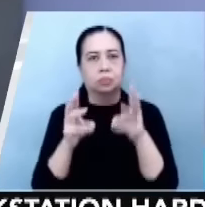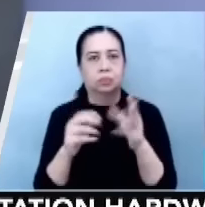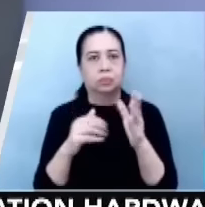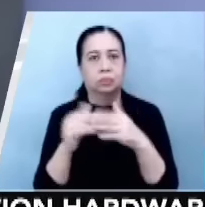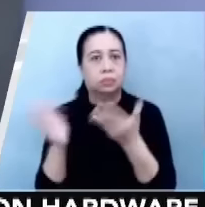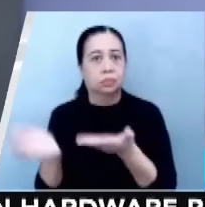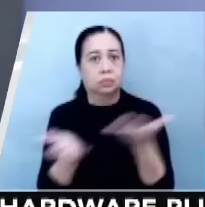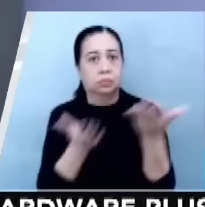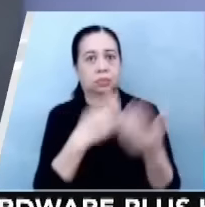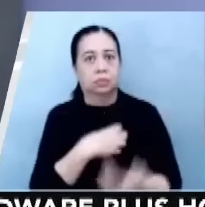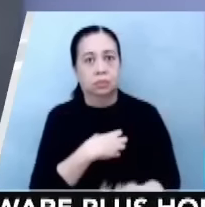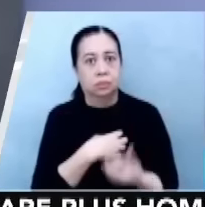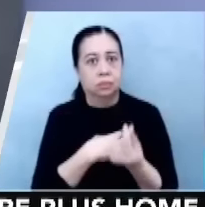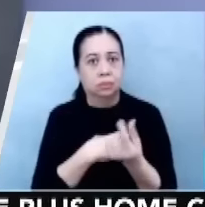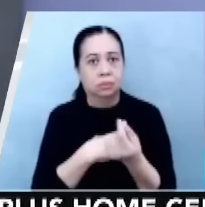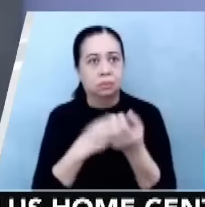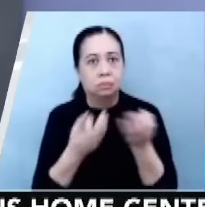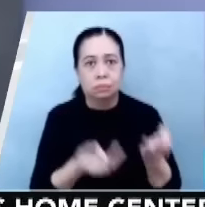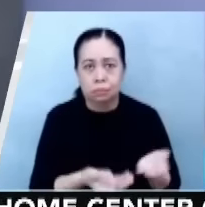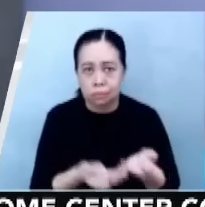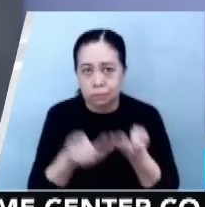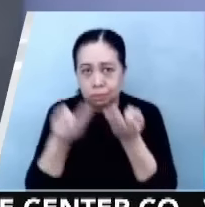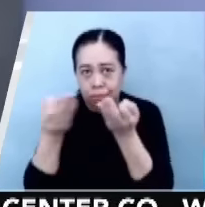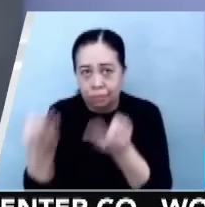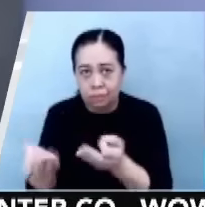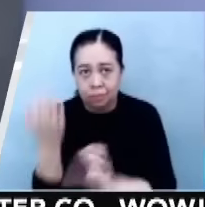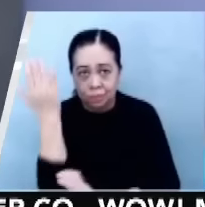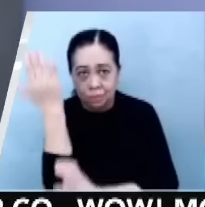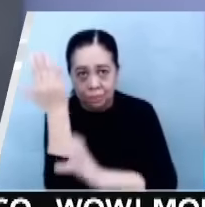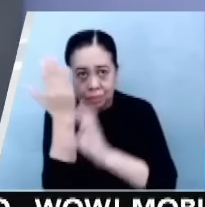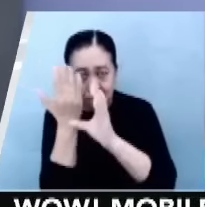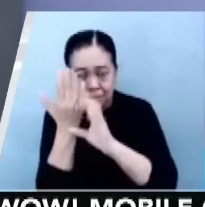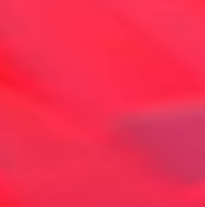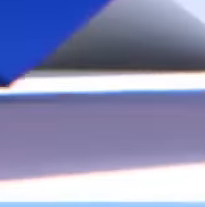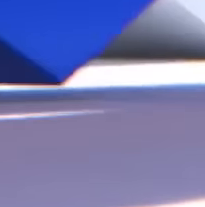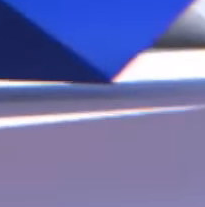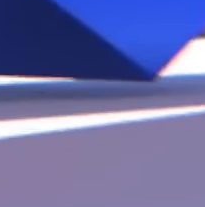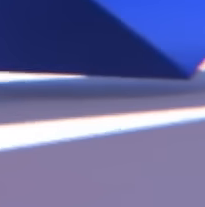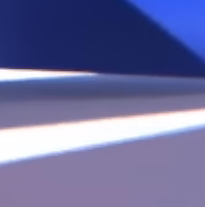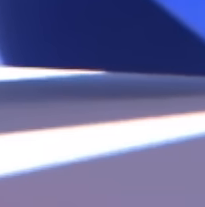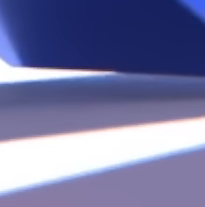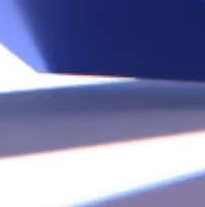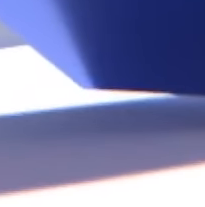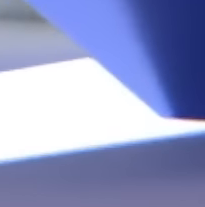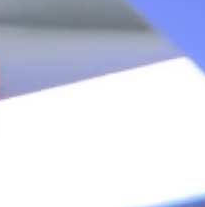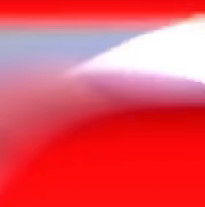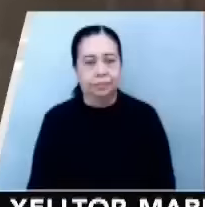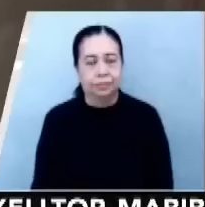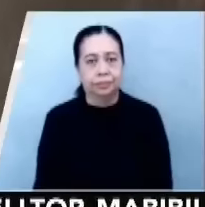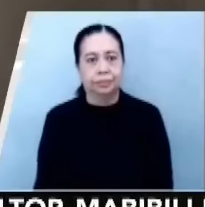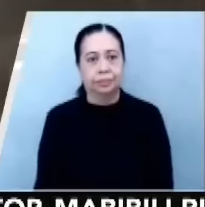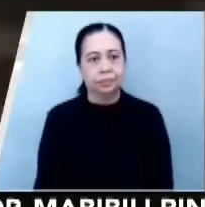presinto, inihatid pa raw ang driver sa kondo nito. Nakatutok si Jonathan Andal.